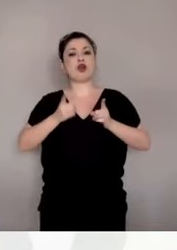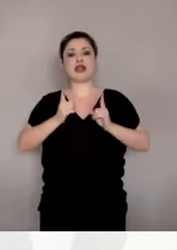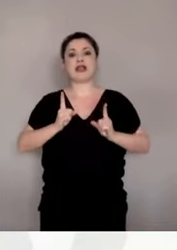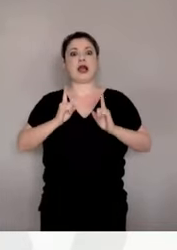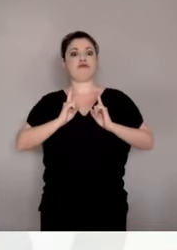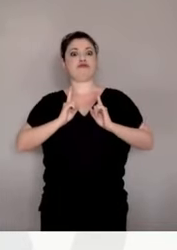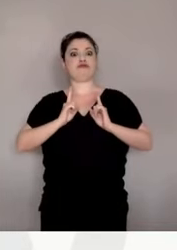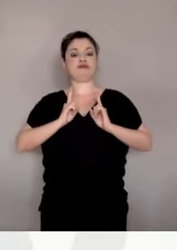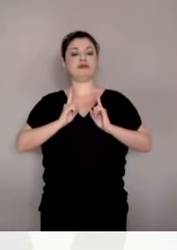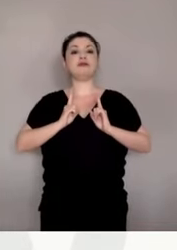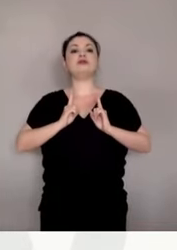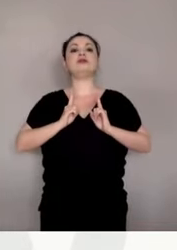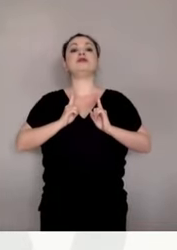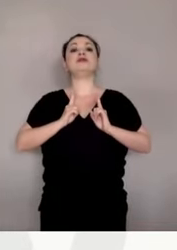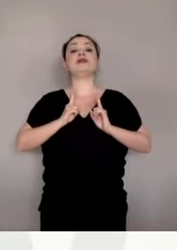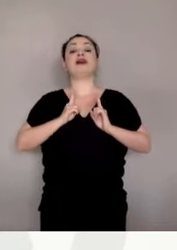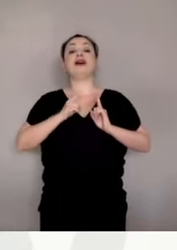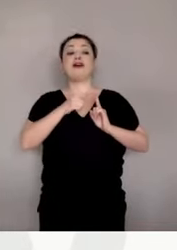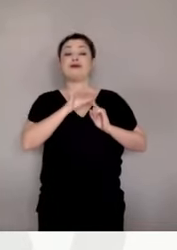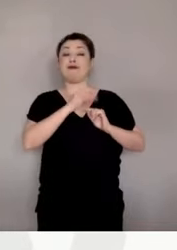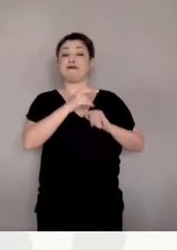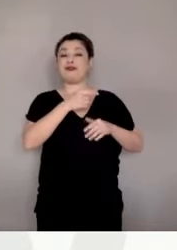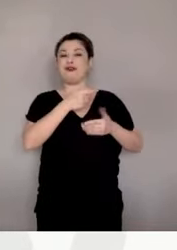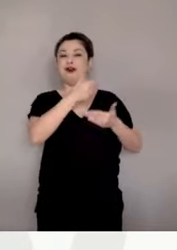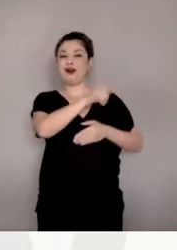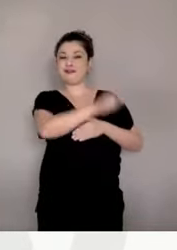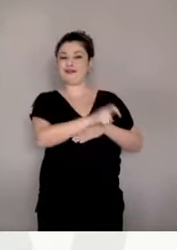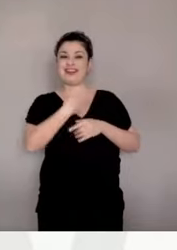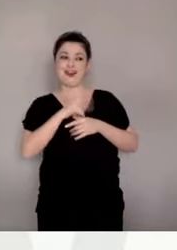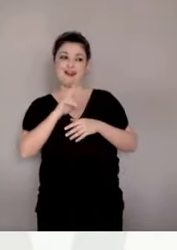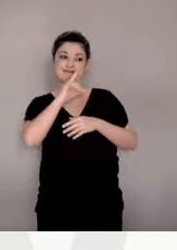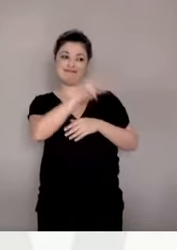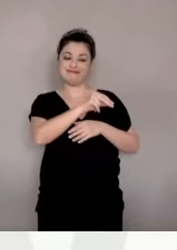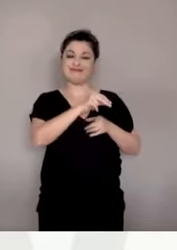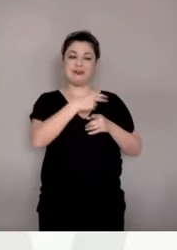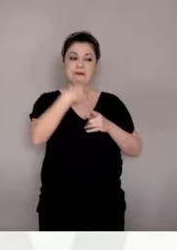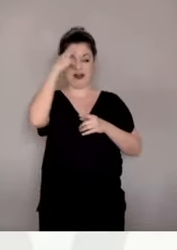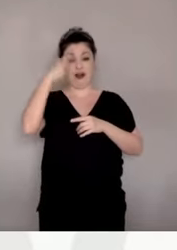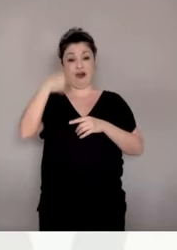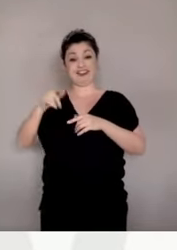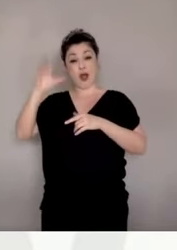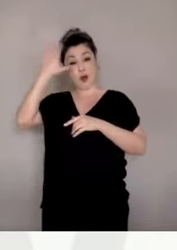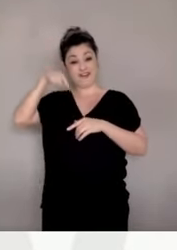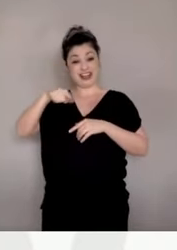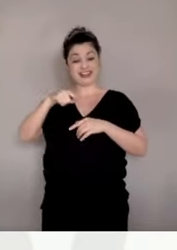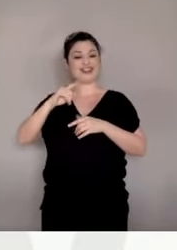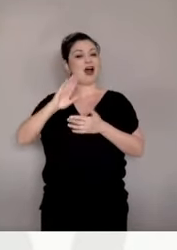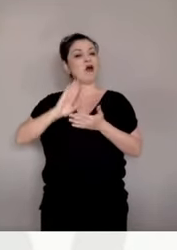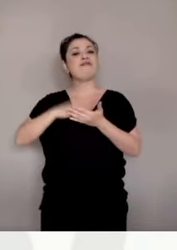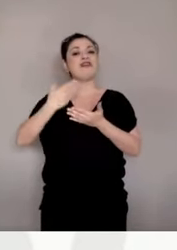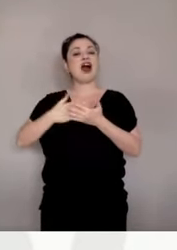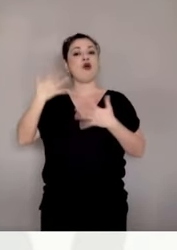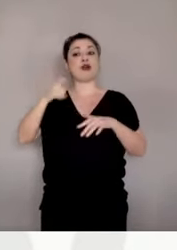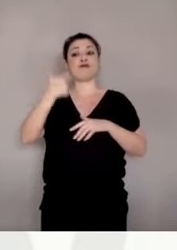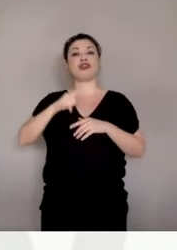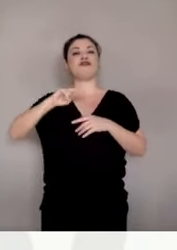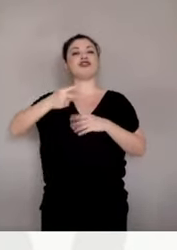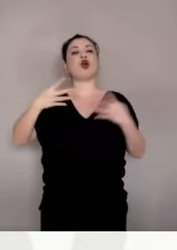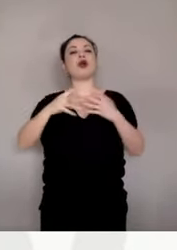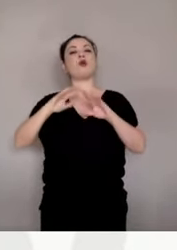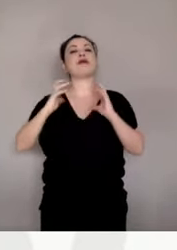ricordavo al nostro illustre ospite che questa università è medaglia d'oro al valor militare per la battaglia che ha combattuto nella Seconda Guerra